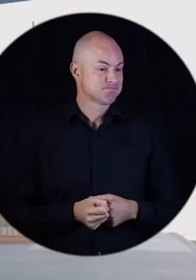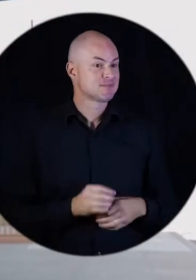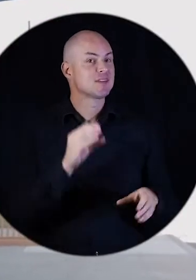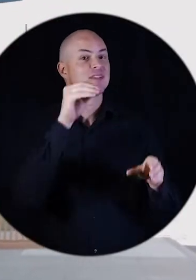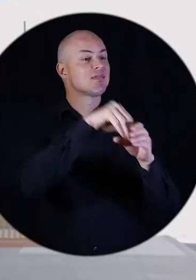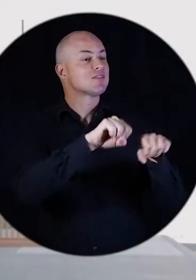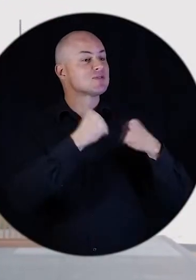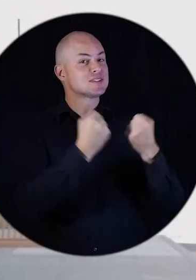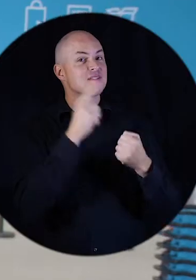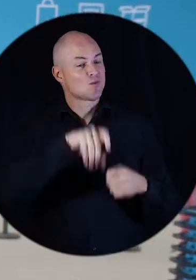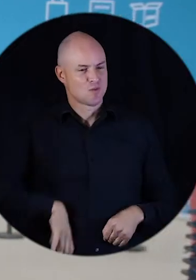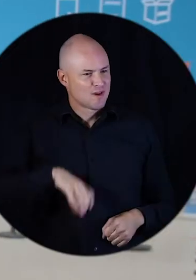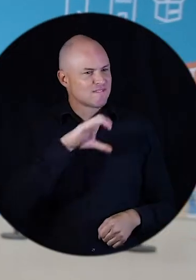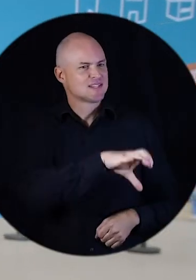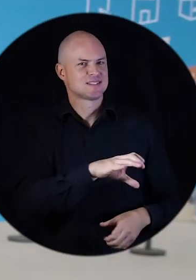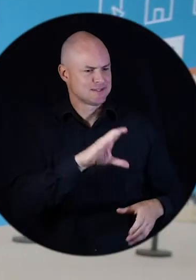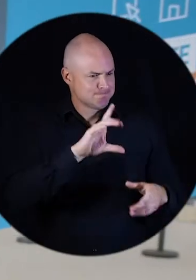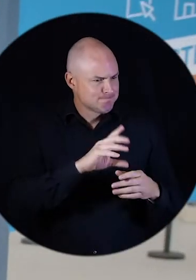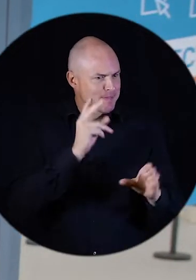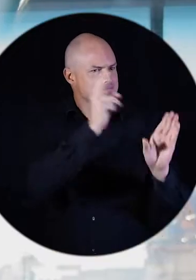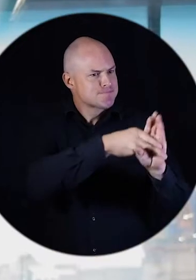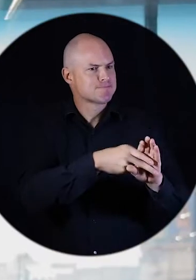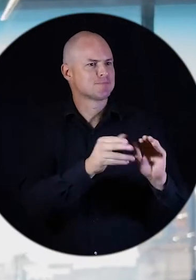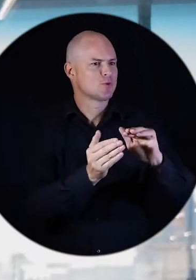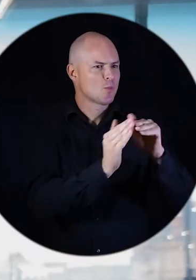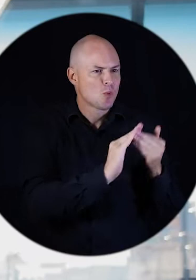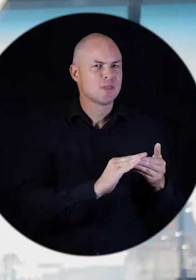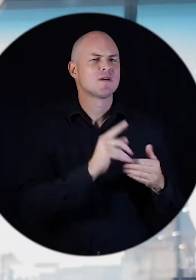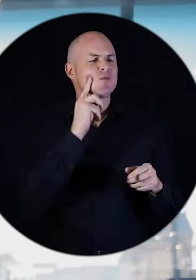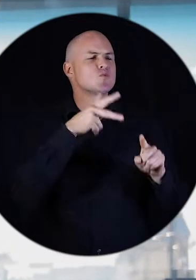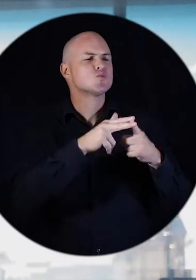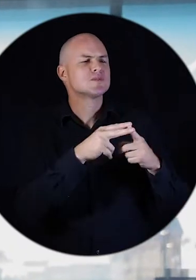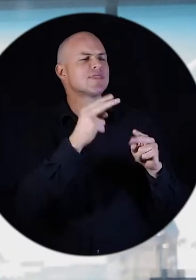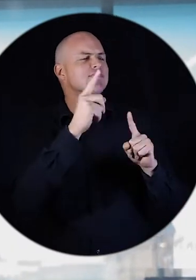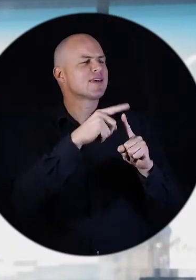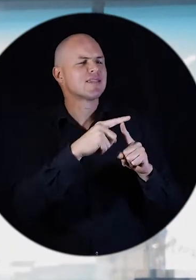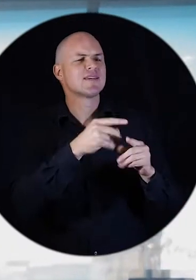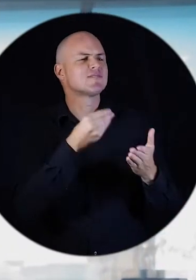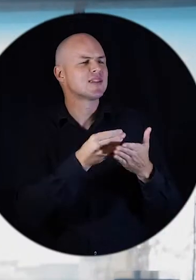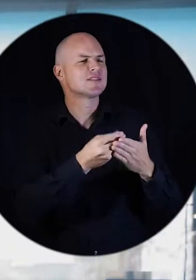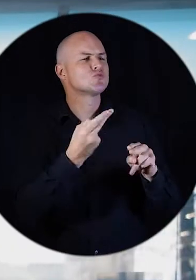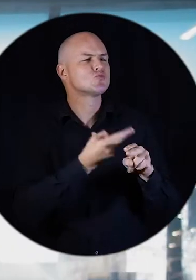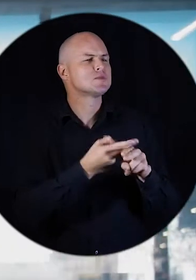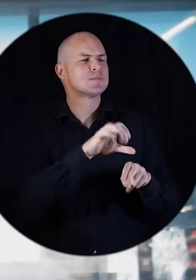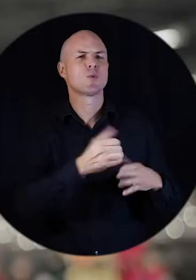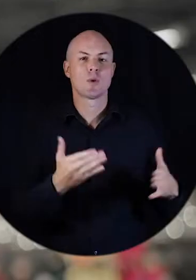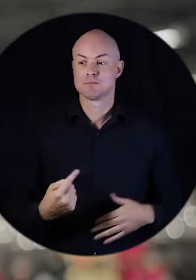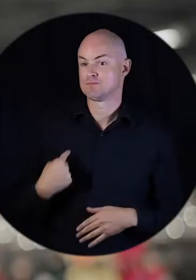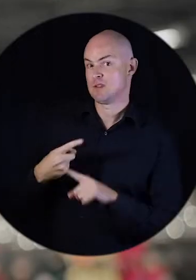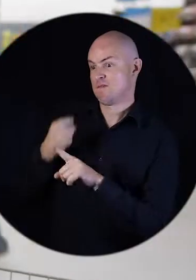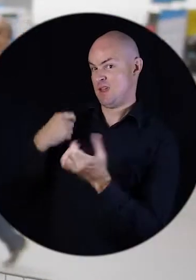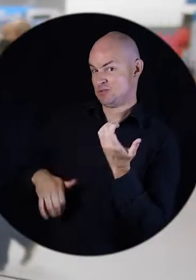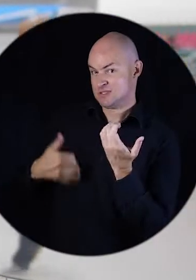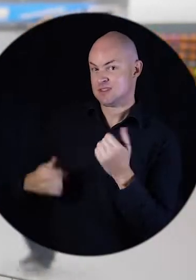d'une société, c'est s'investir au sein de sa communauté. Voyons quels outils techniques et financiers ils ont utilisés pour y arriver. Je viens